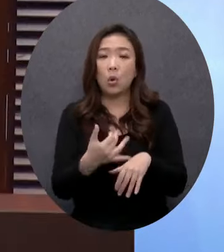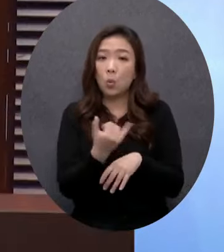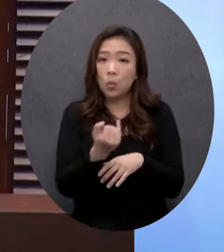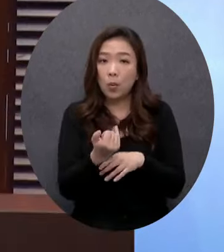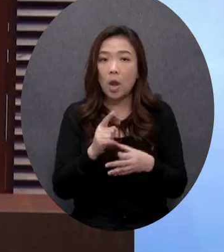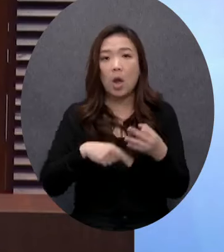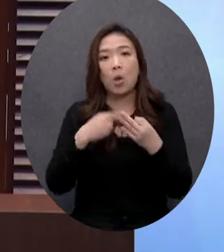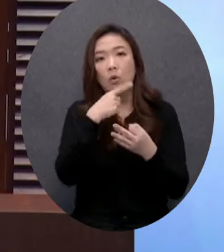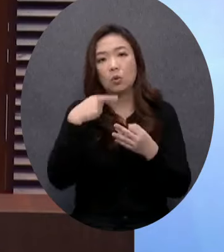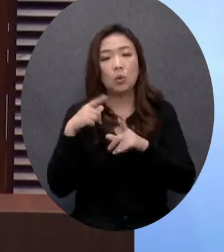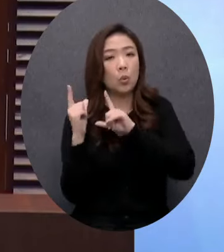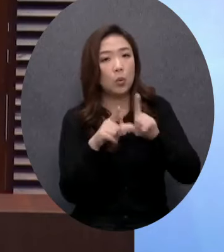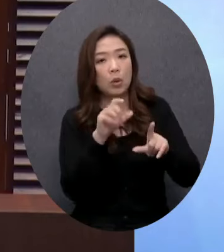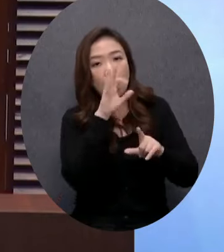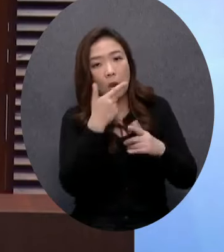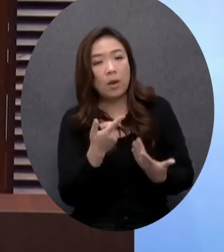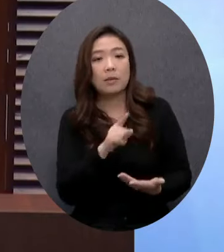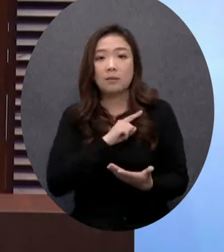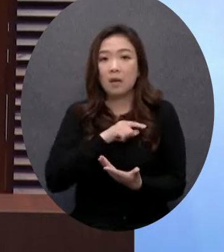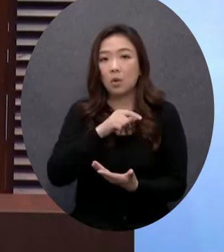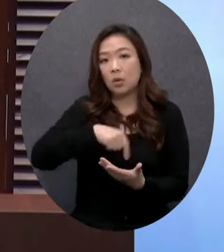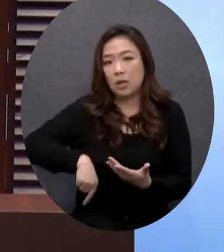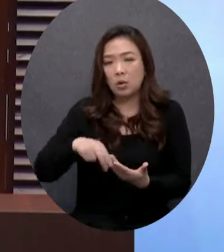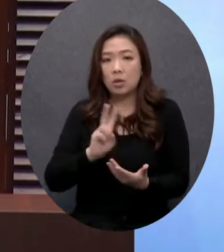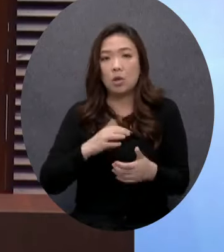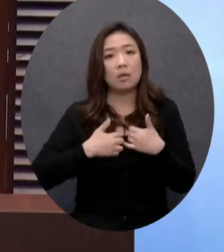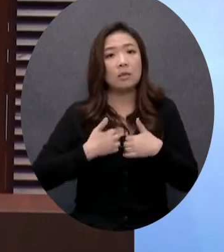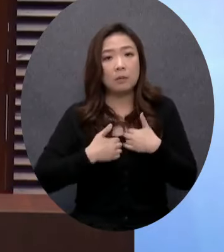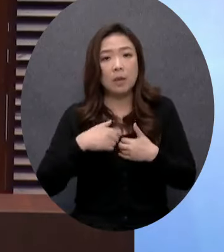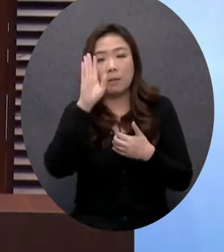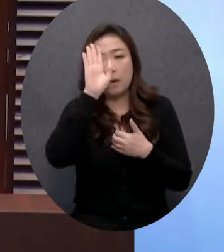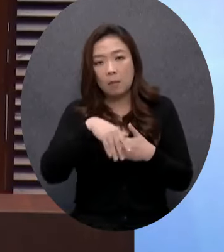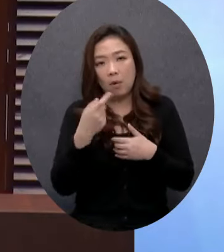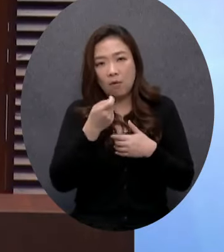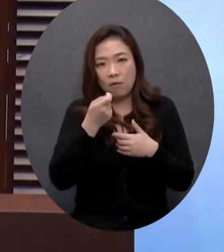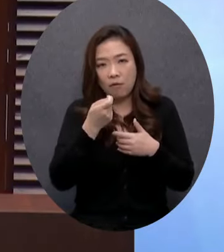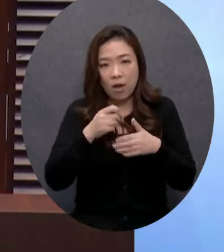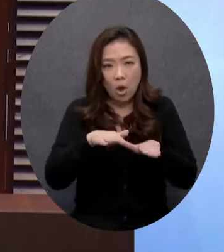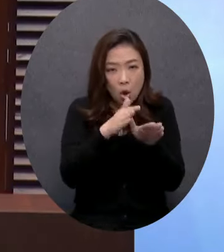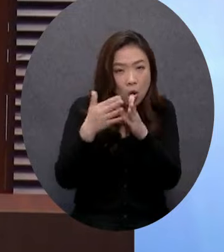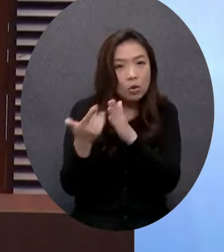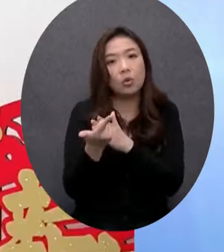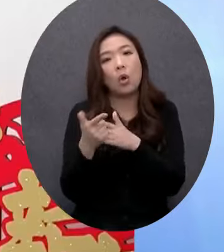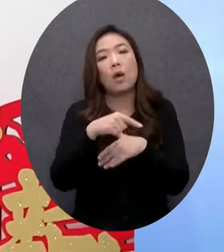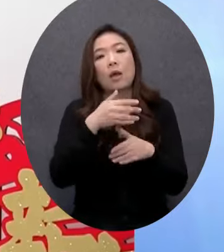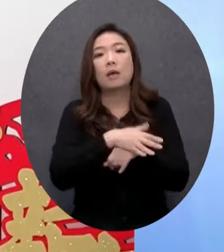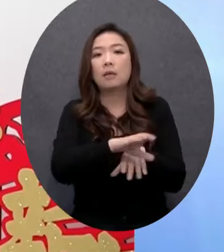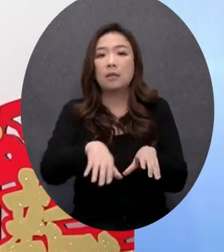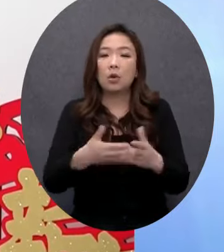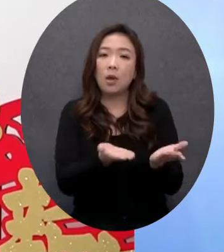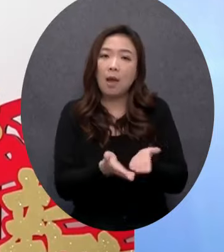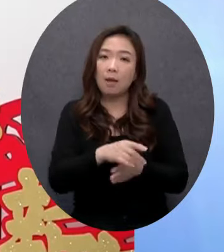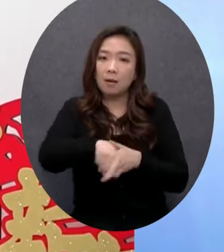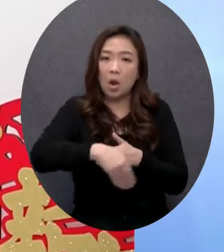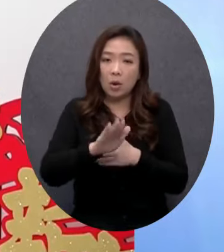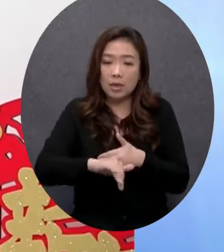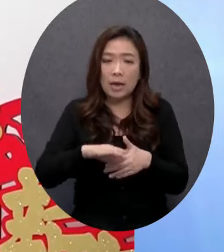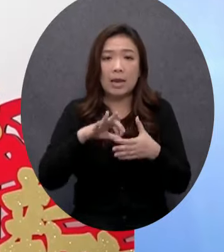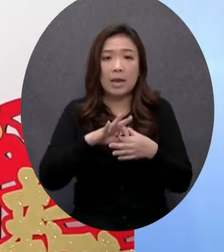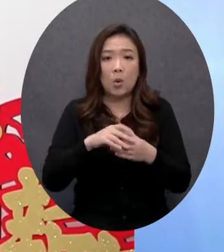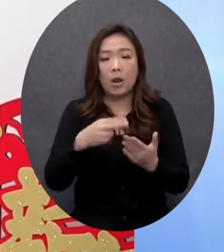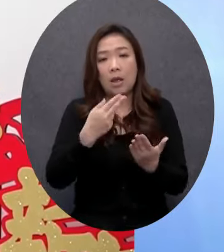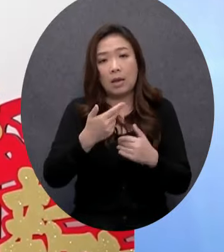玉涵回应话：自己同议员一样心急，希望可以尽快开多啲社区客厅。但有關項目堅持